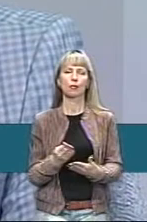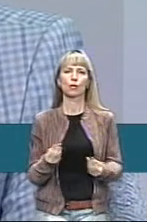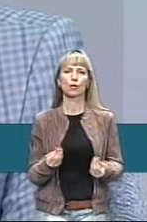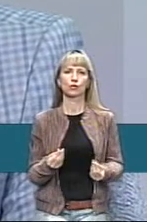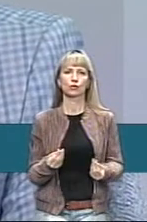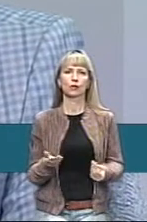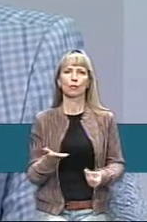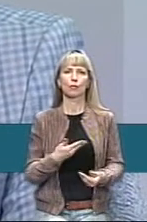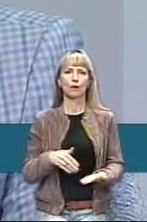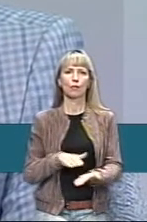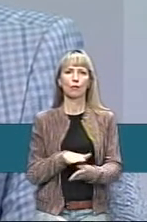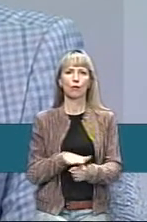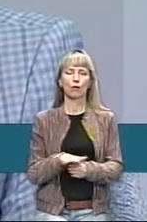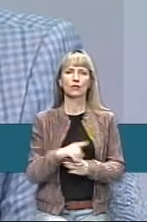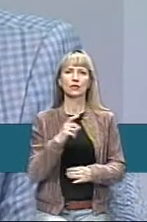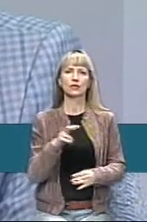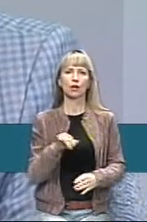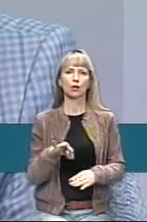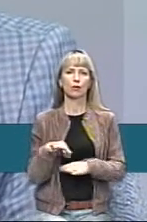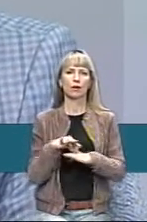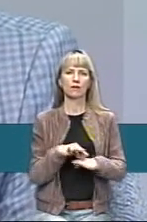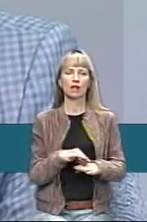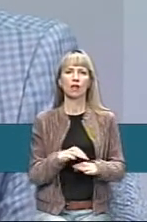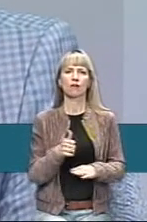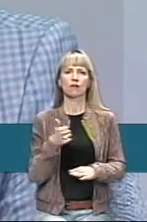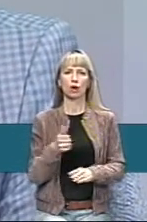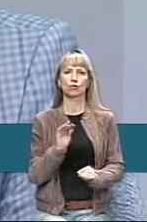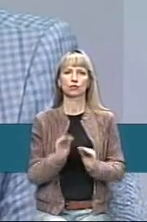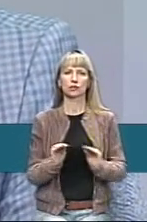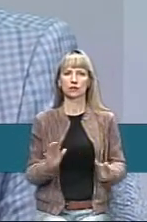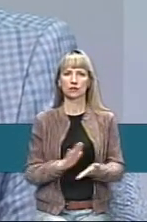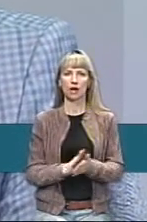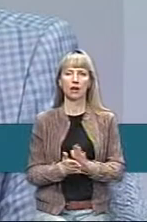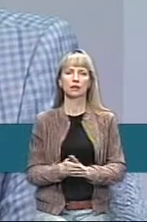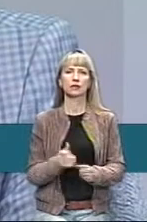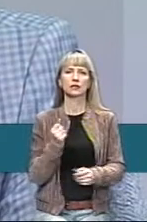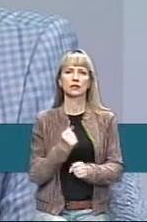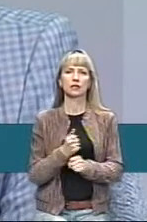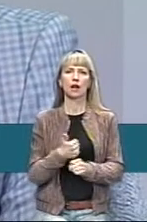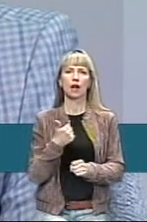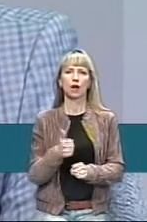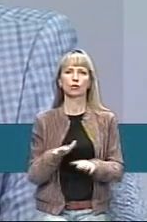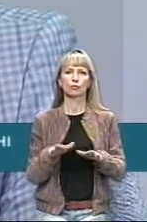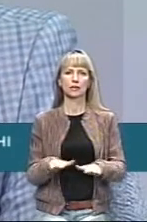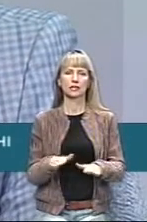ми повністю залу привели в належний стан, зробили гарні вітрини,